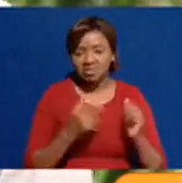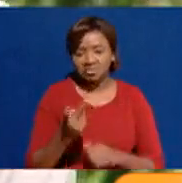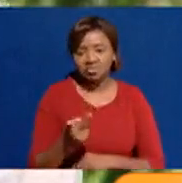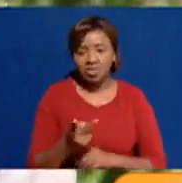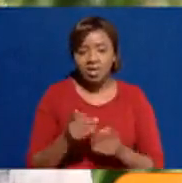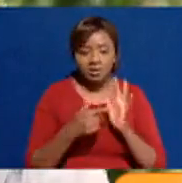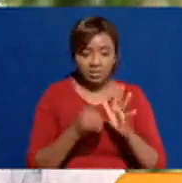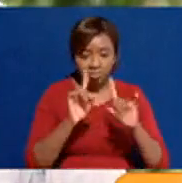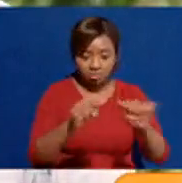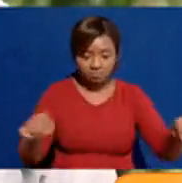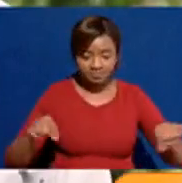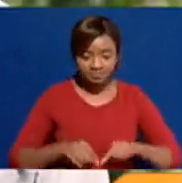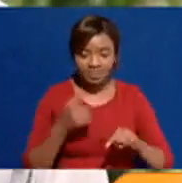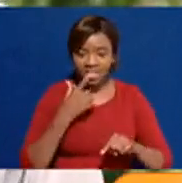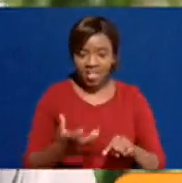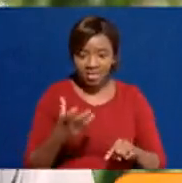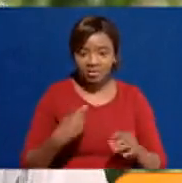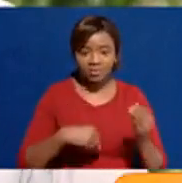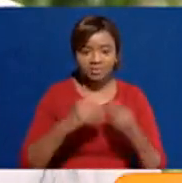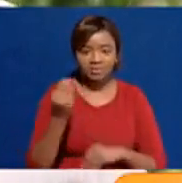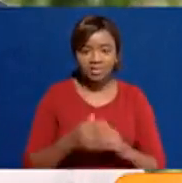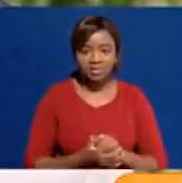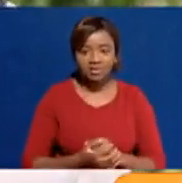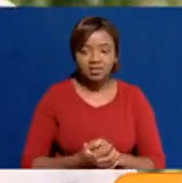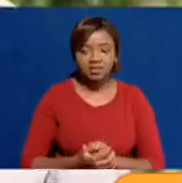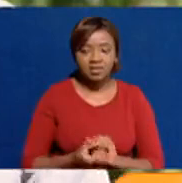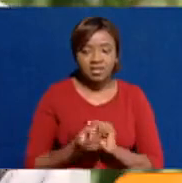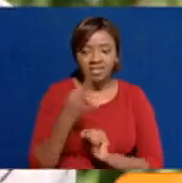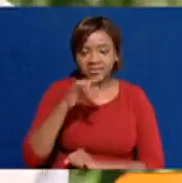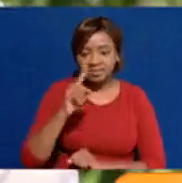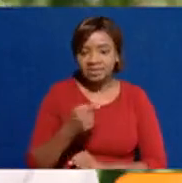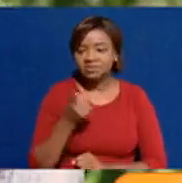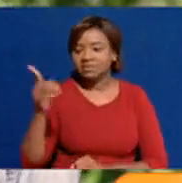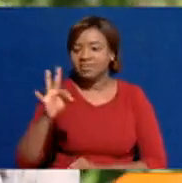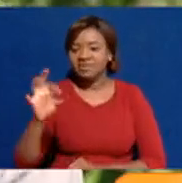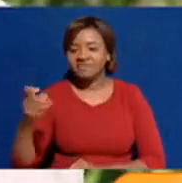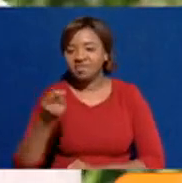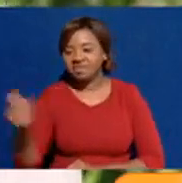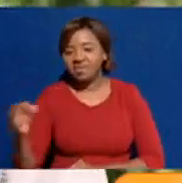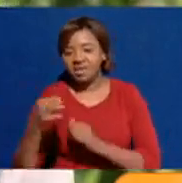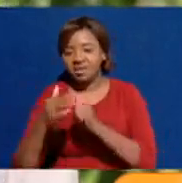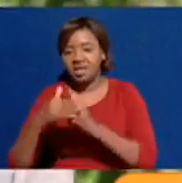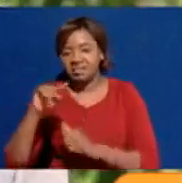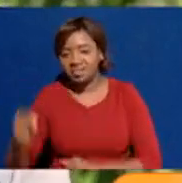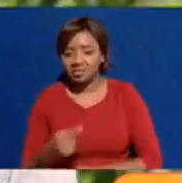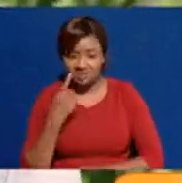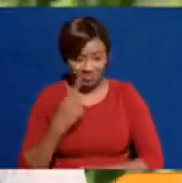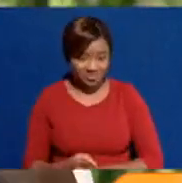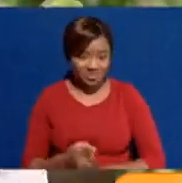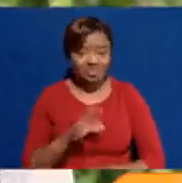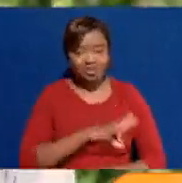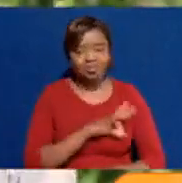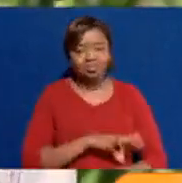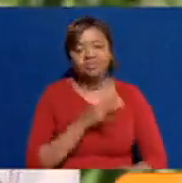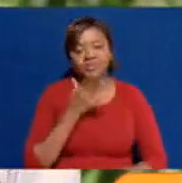Kwa kireti moja tunaosa 15,000, labda mtoto wa shule pale nalipa 9,000. So unaona shamba inanilipia.